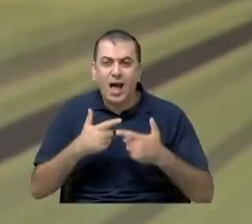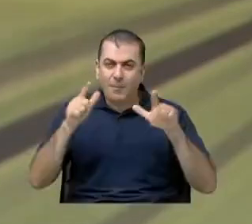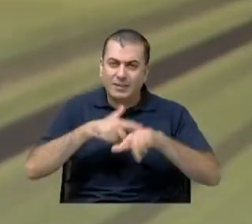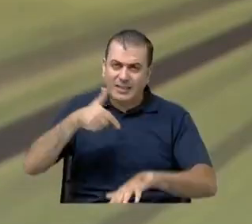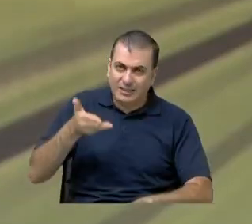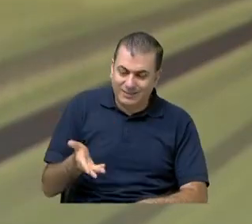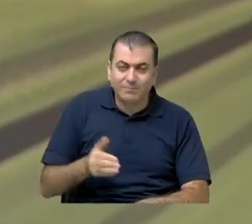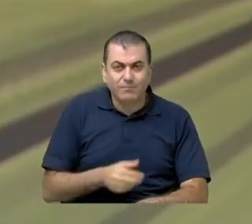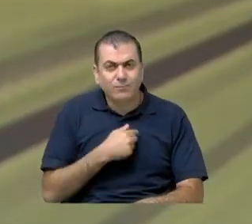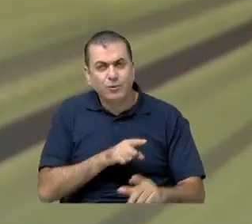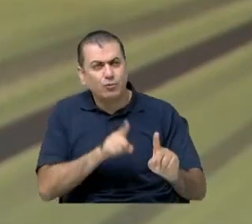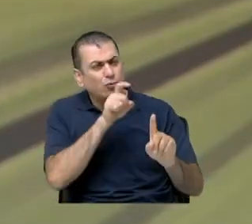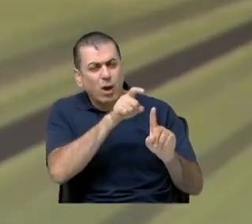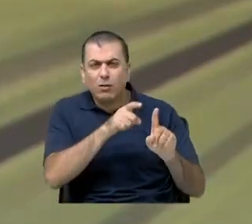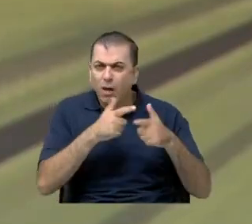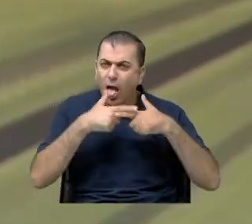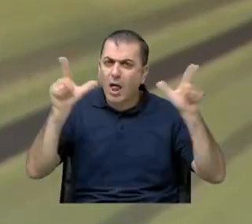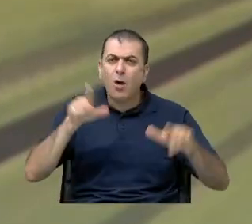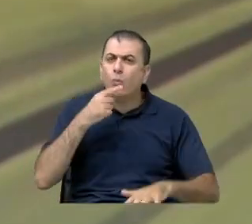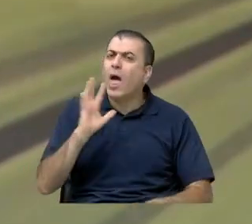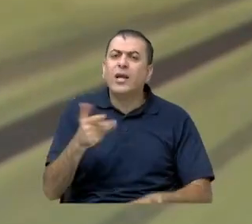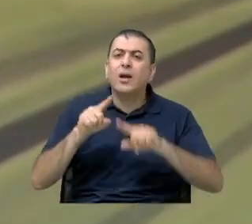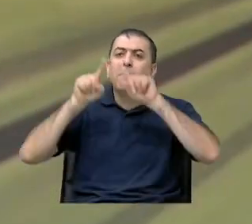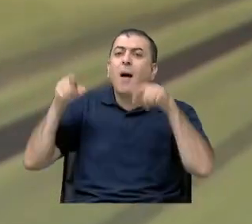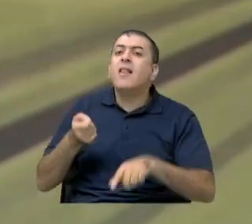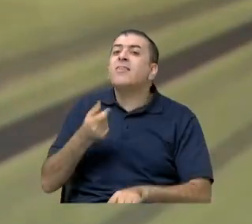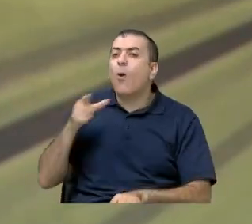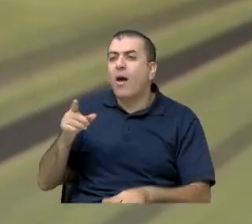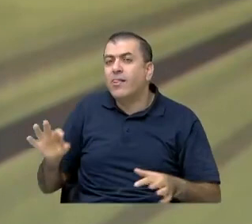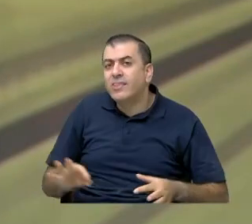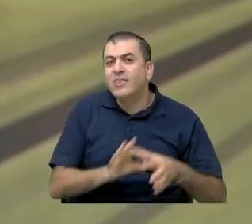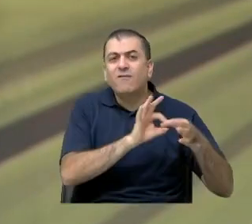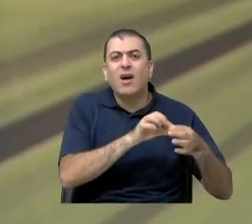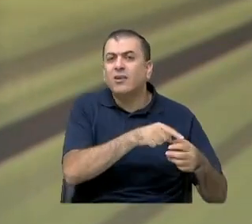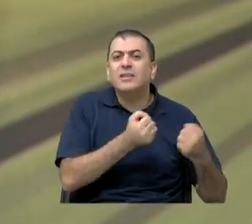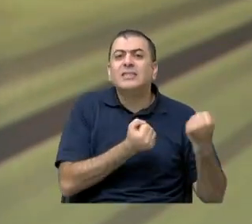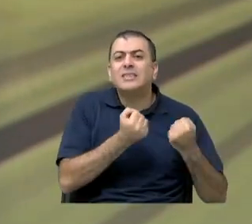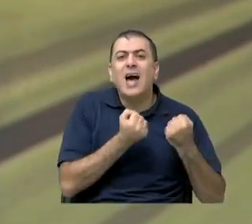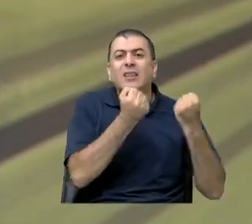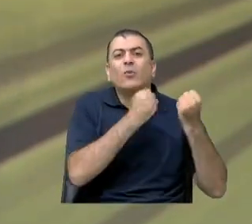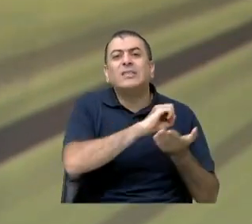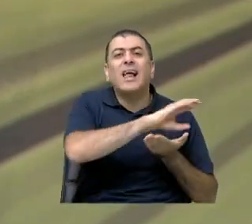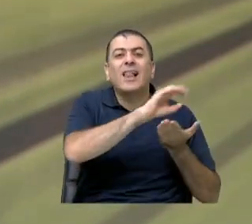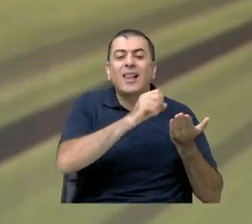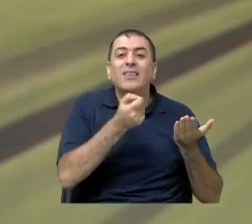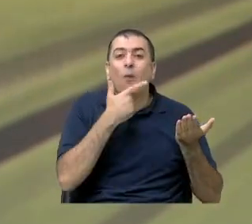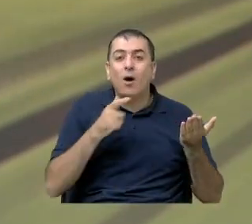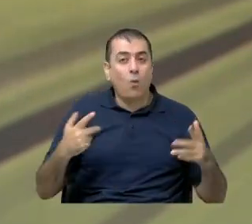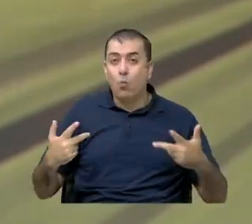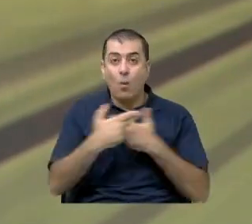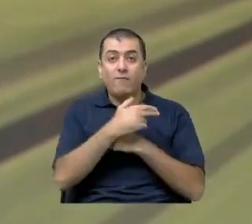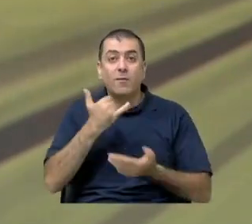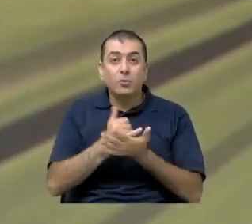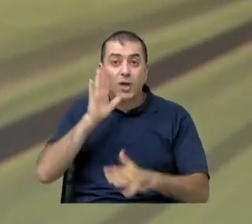إذا دكتور، منع أي مالك لمؤسسة صيدلانية من عقد أي اتفاق مع جهة تروج لصرف وتوصيل الأدوية